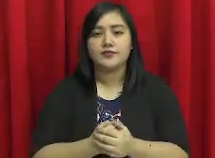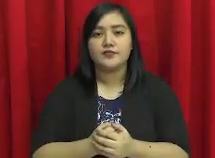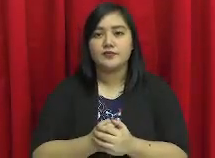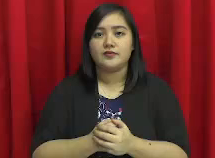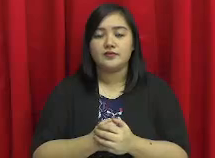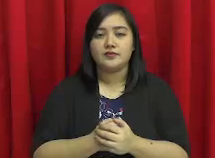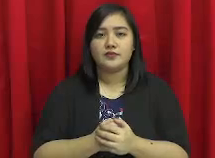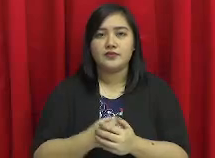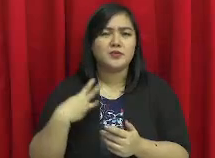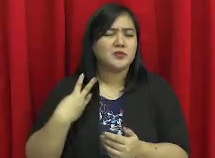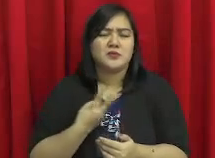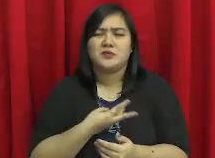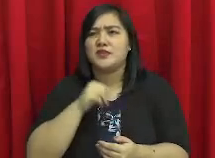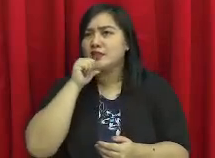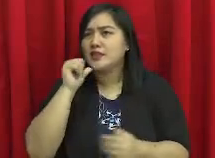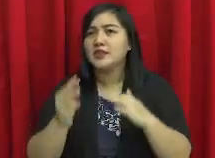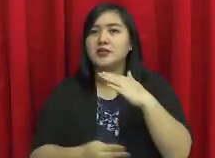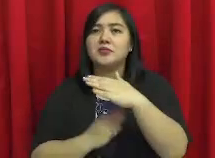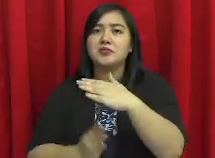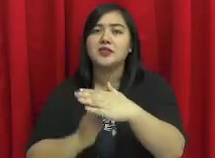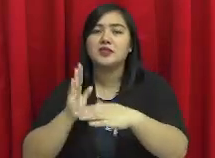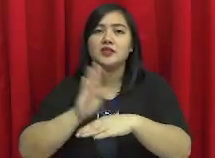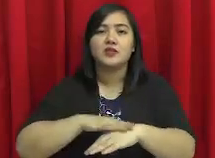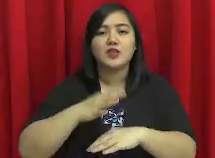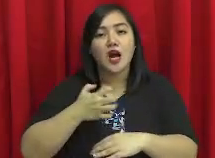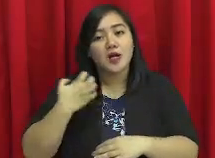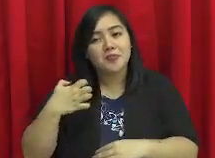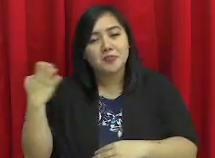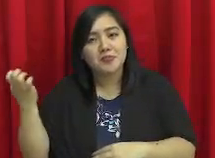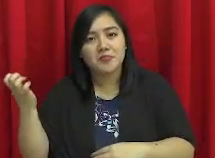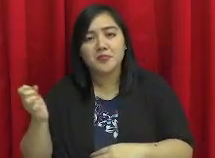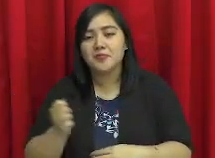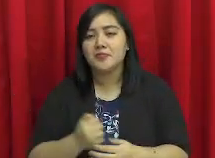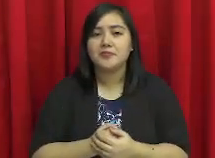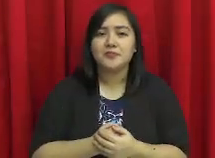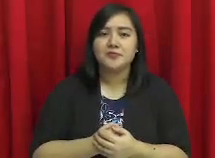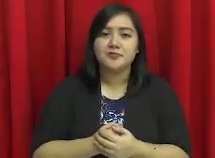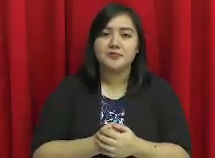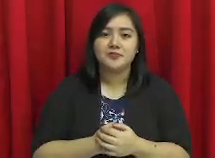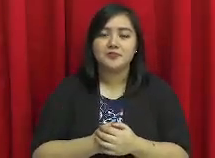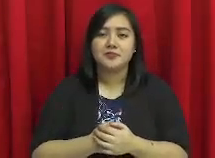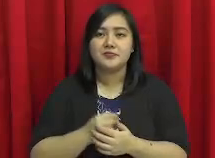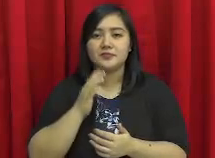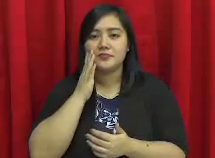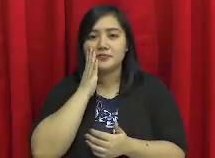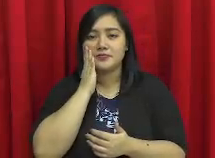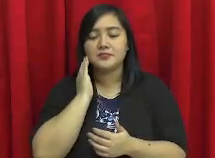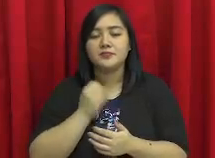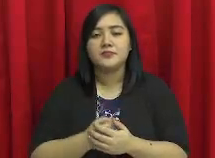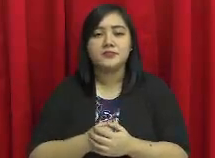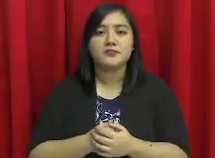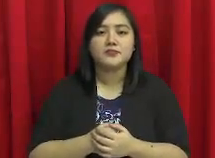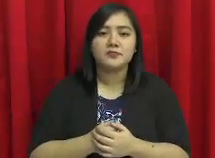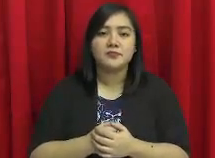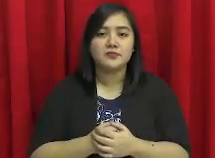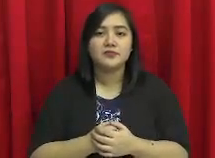tayo nagbase sa emotional na lang. Ay, parang gusto ko na maglingkod sa Panginoon kasi ano na, hindi ganun, kapatid.